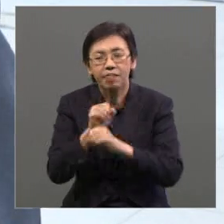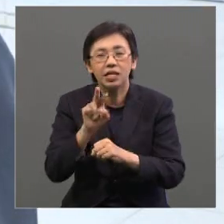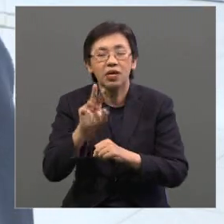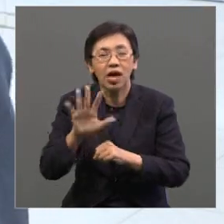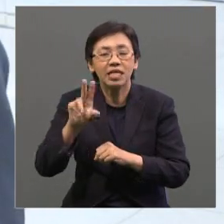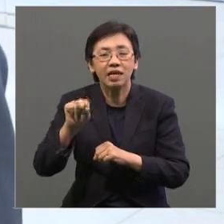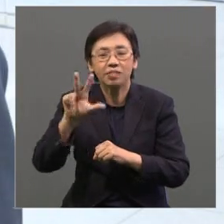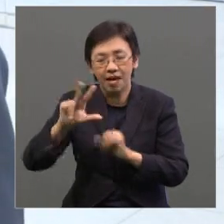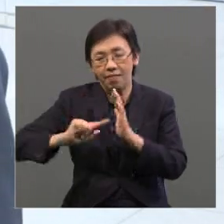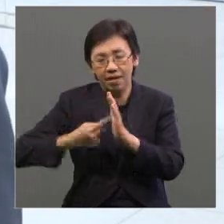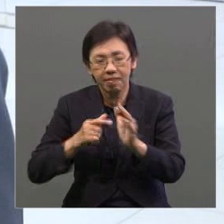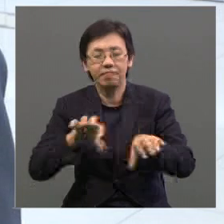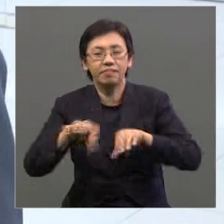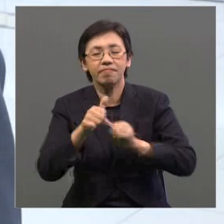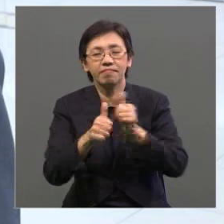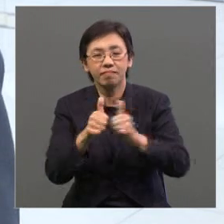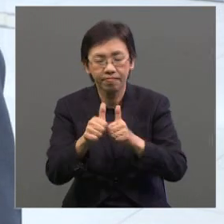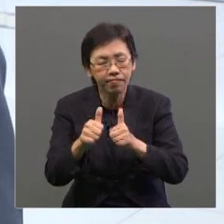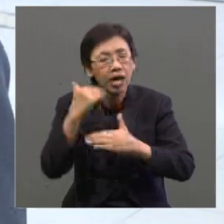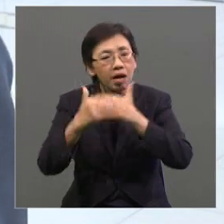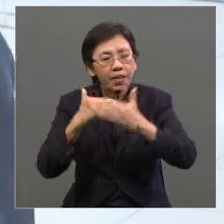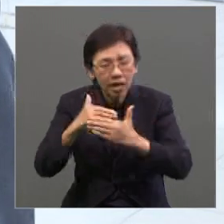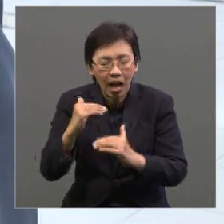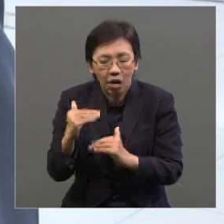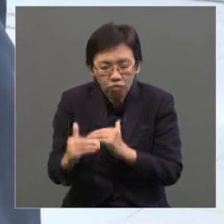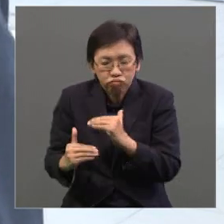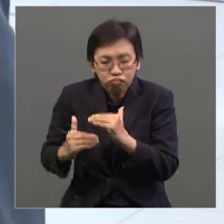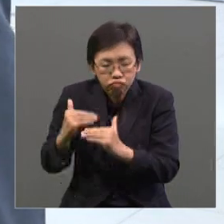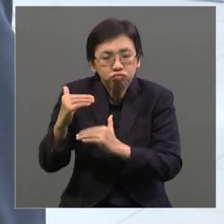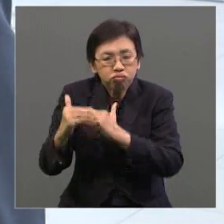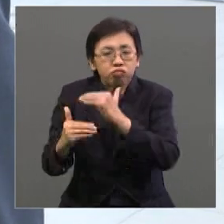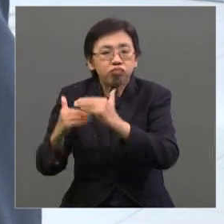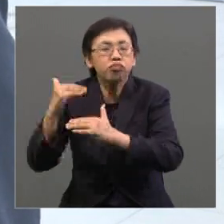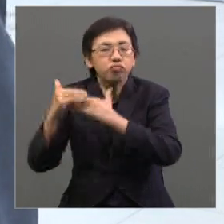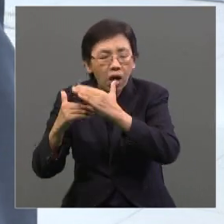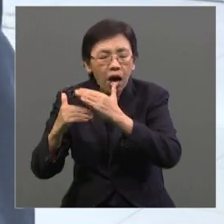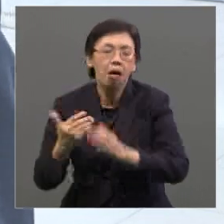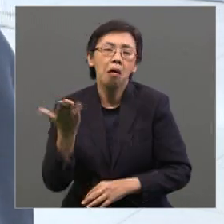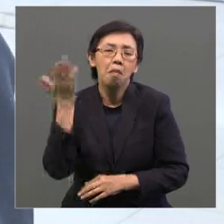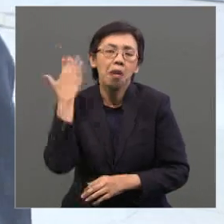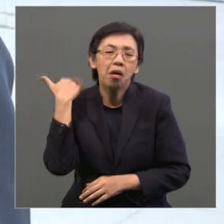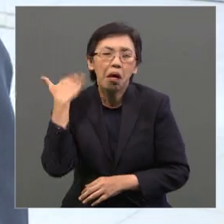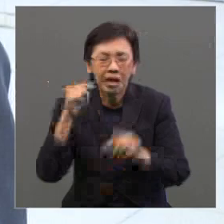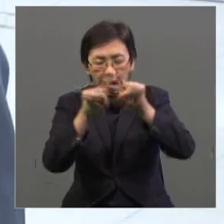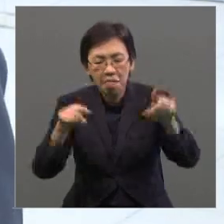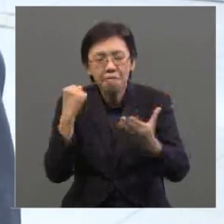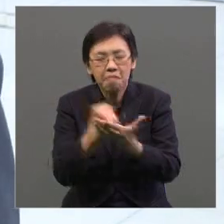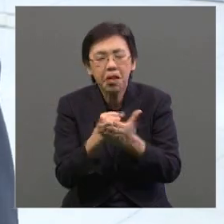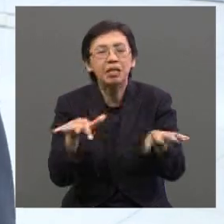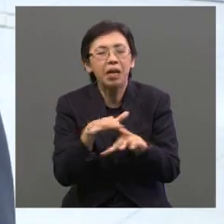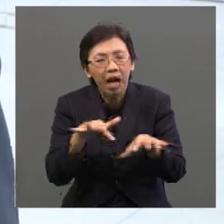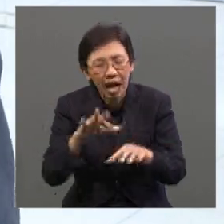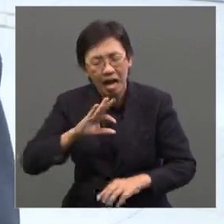2533นะคะซึ่งการพัฒนาก็ดีขึ้นมาโดยลำดับนะคะซึ่งตอนแรกเราอาจจะได้แค่ประกาศนียบัตรหรือว่าเหรีย